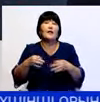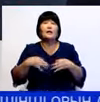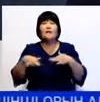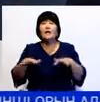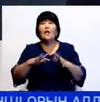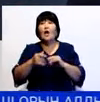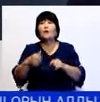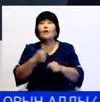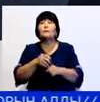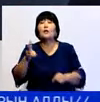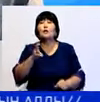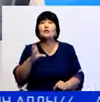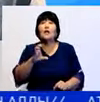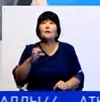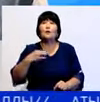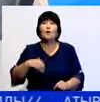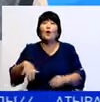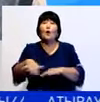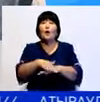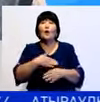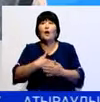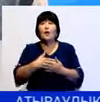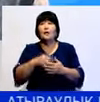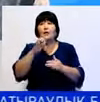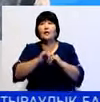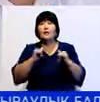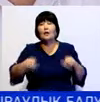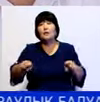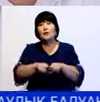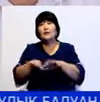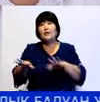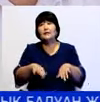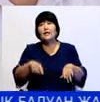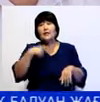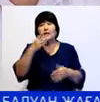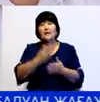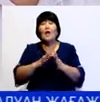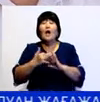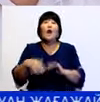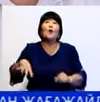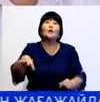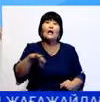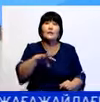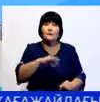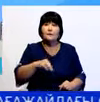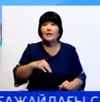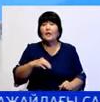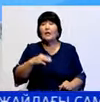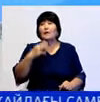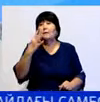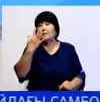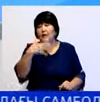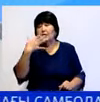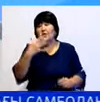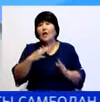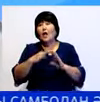шарада аудан әкімі Нұржан Сәбитұлы қоғам қайраткерінің ел даму жолындағы өнегелі істерін үлгі етті. Ауданымызда 5 жыл аудан әкімі болып